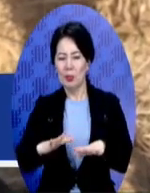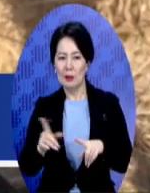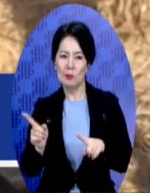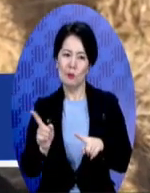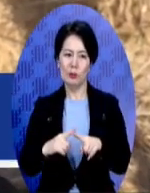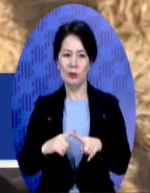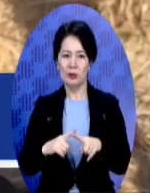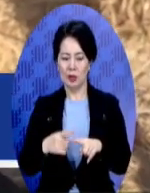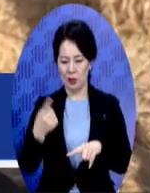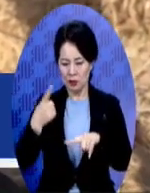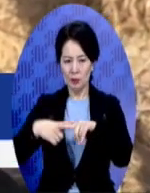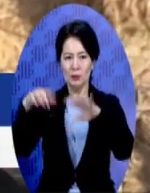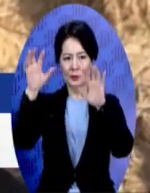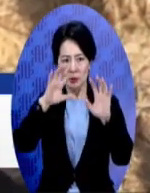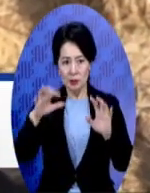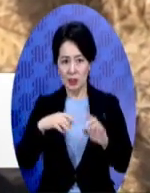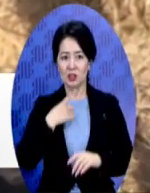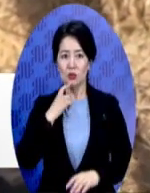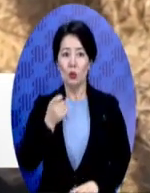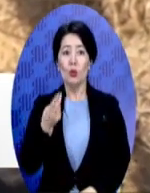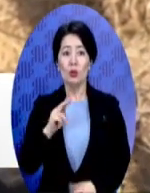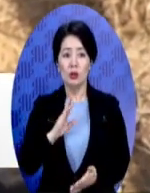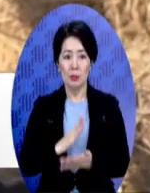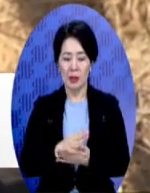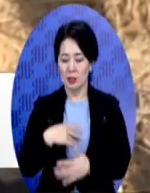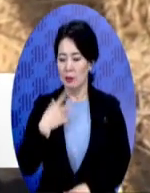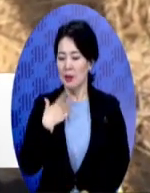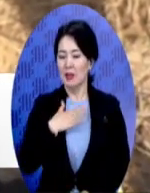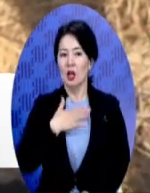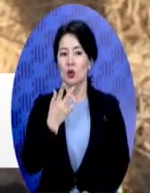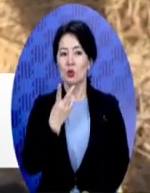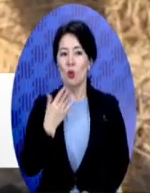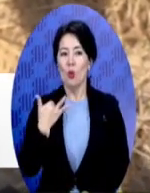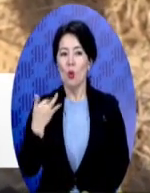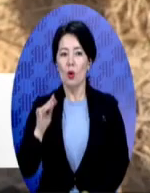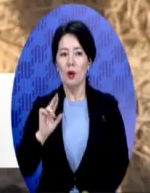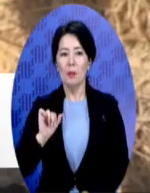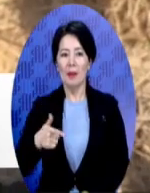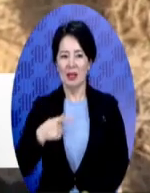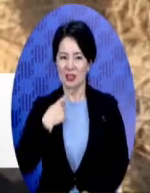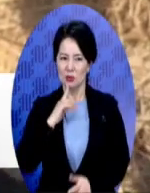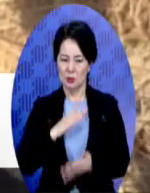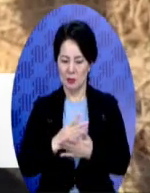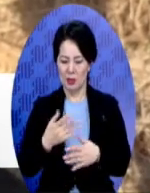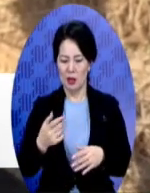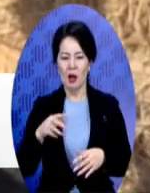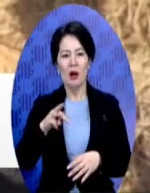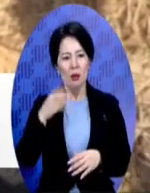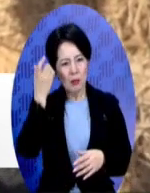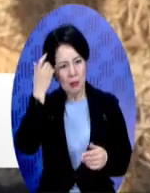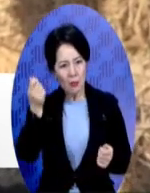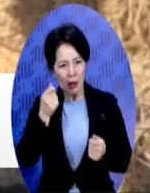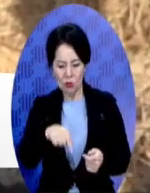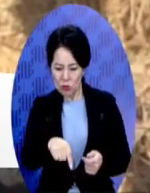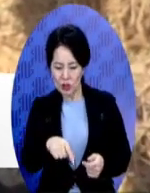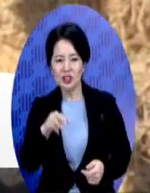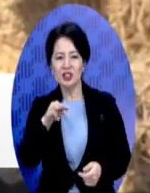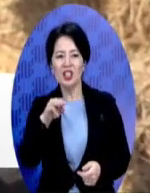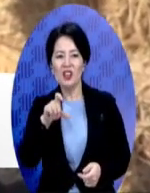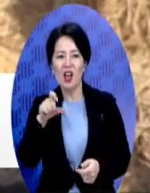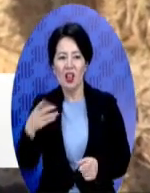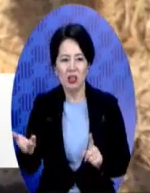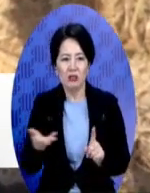ороод хүндрэлтэй байна. Нуур баг бол ялангуяа одоо ирнэ. Товарг мал тижээлд орхолд орж энэ